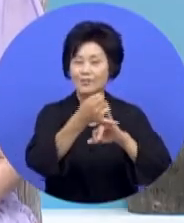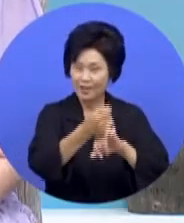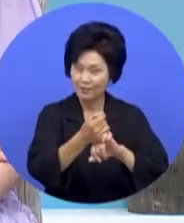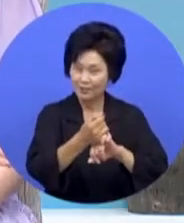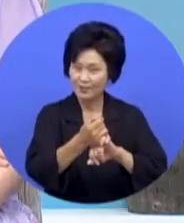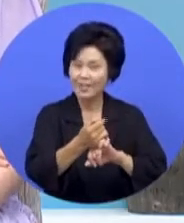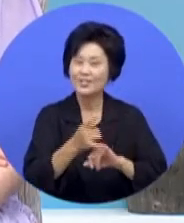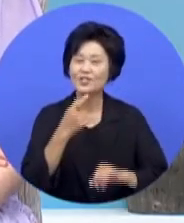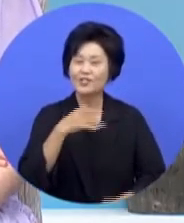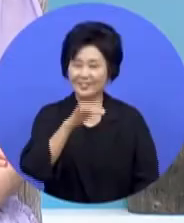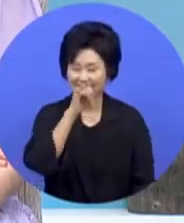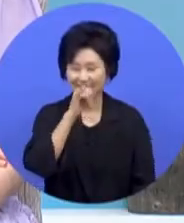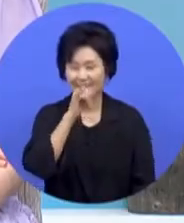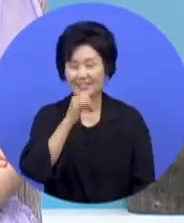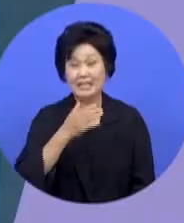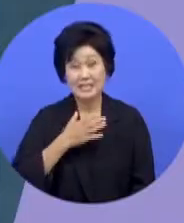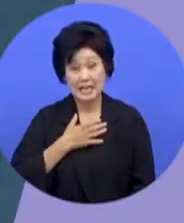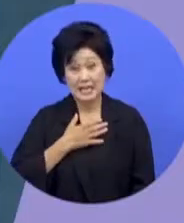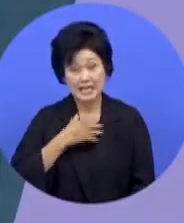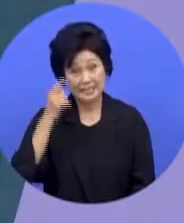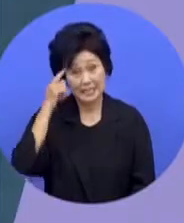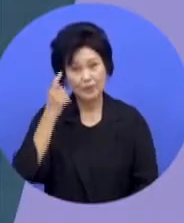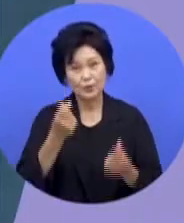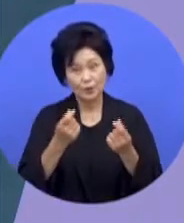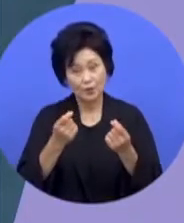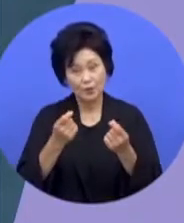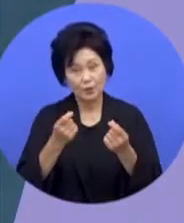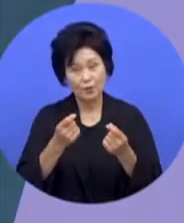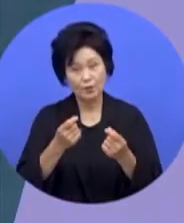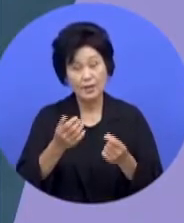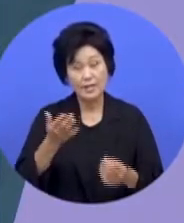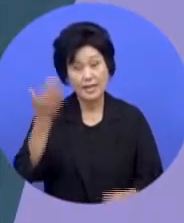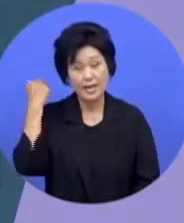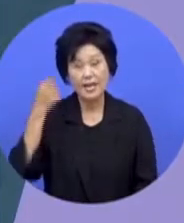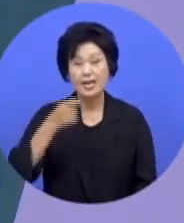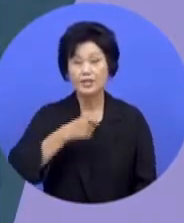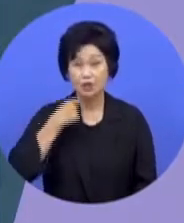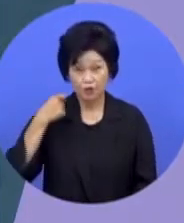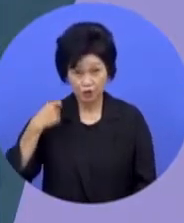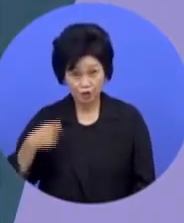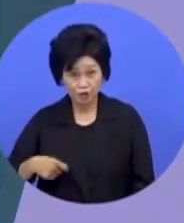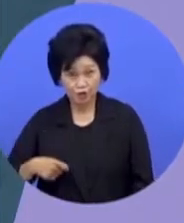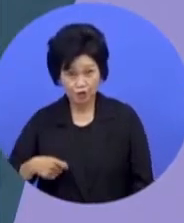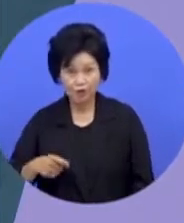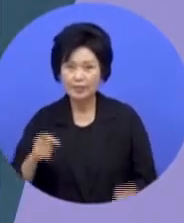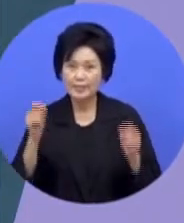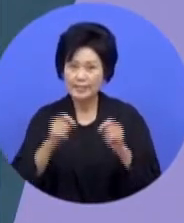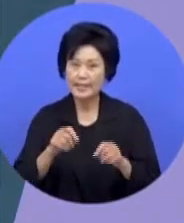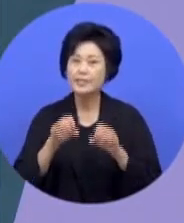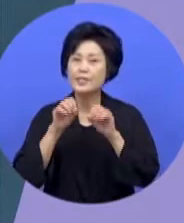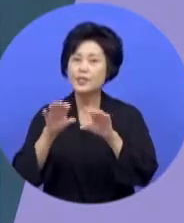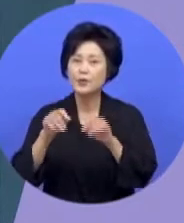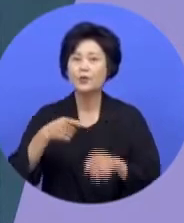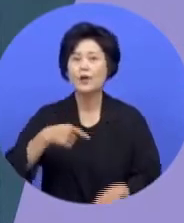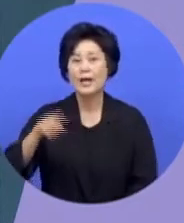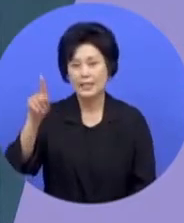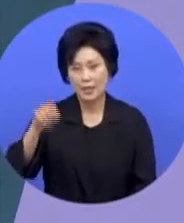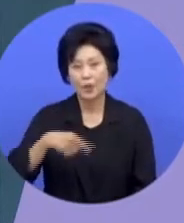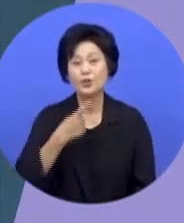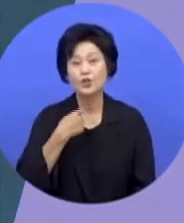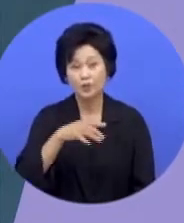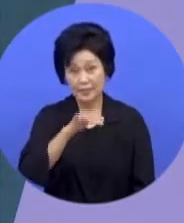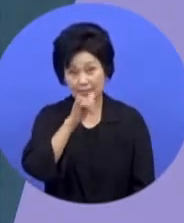지금 제가 중국에서 잠깐 1년 동안 단기 선교를 나간 적이 있었거든요. 예. 근데 그때 제가